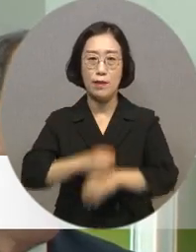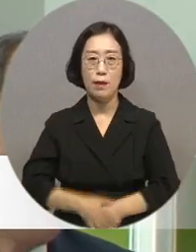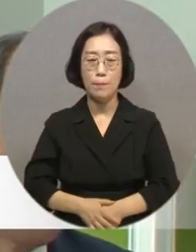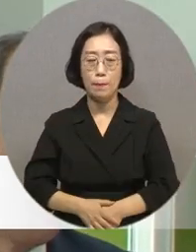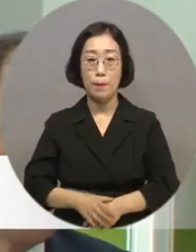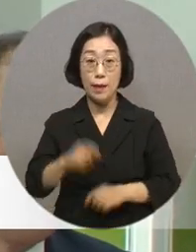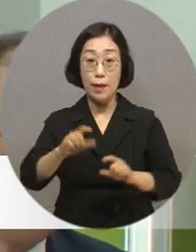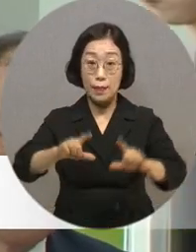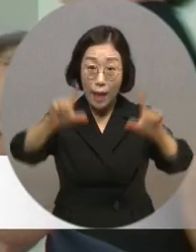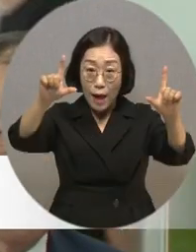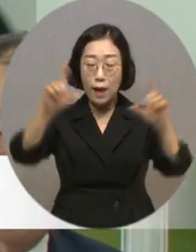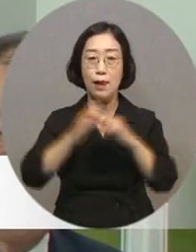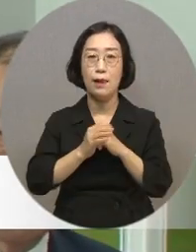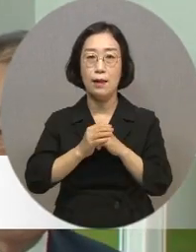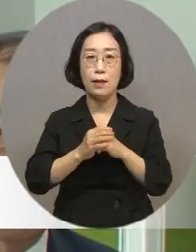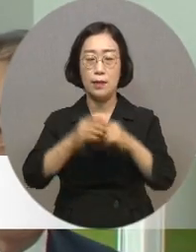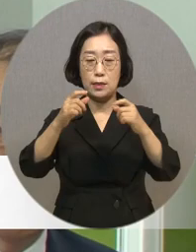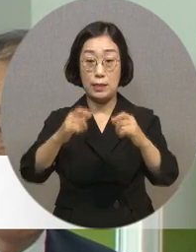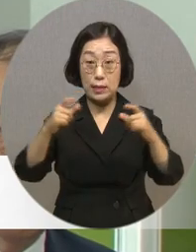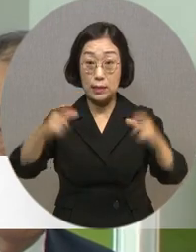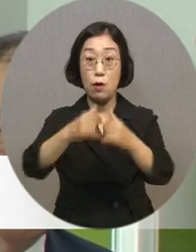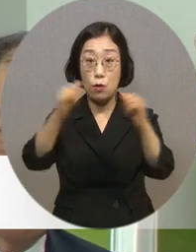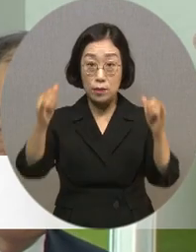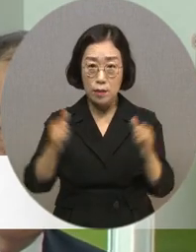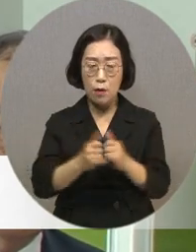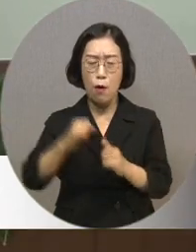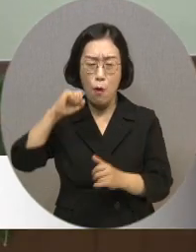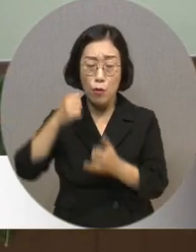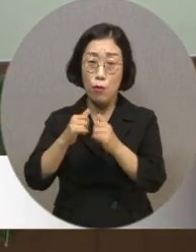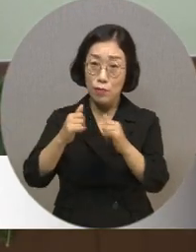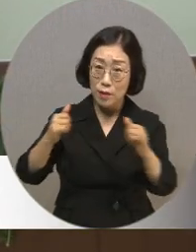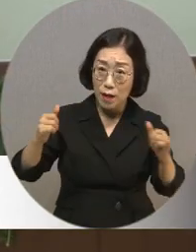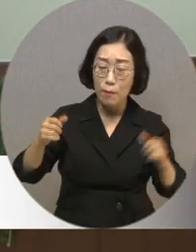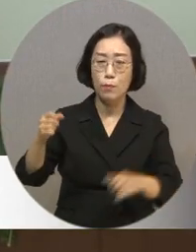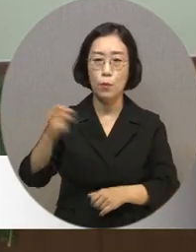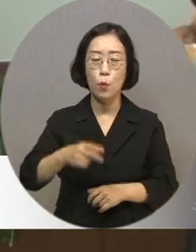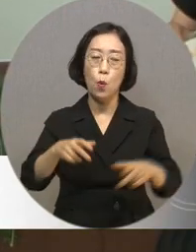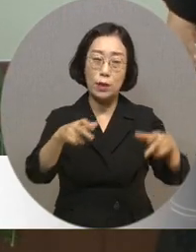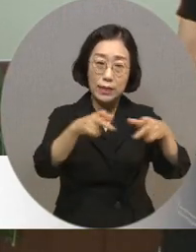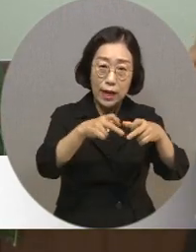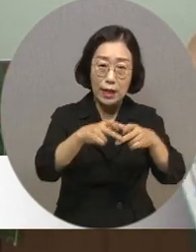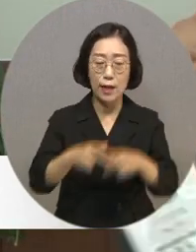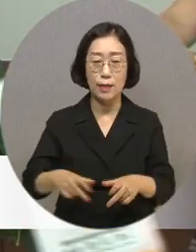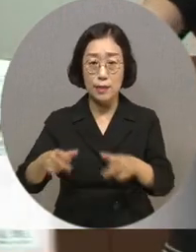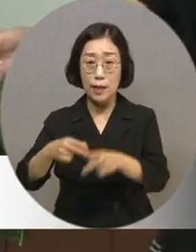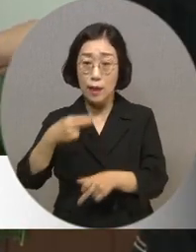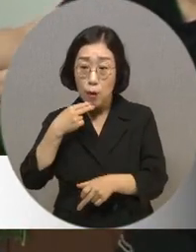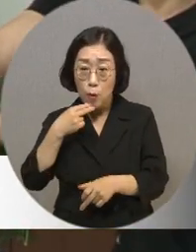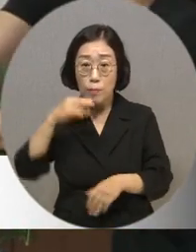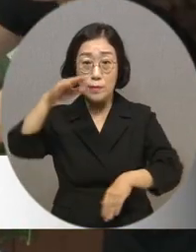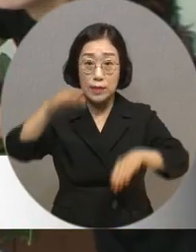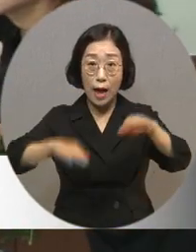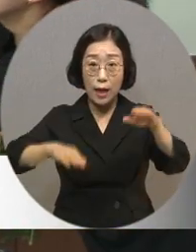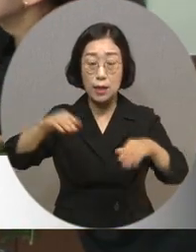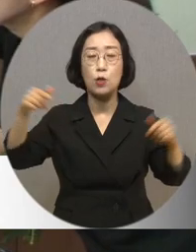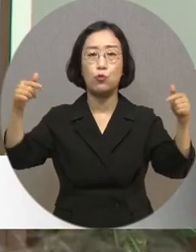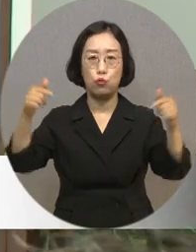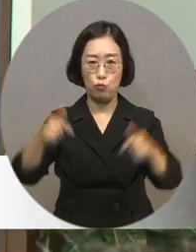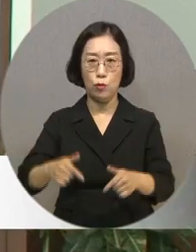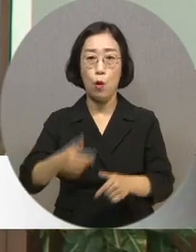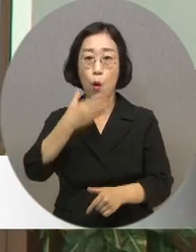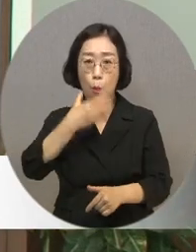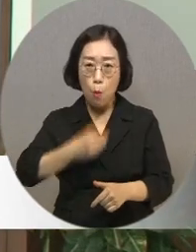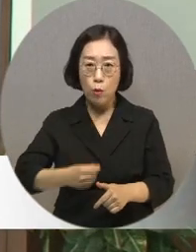본 간담회를 통해 지역사회의 사회적 약자를 비롯한 장애인과 비장애인 간 격차를 줄이고